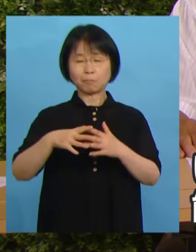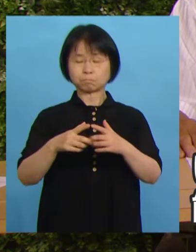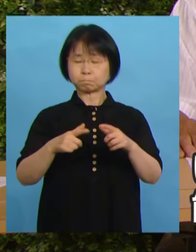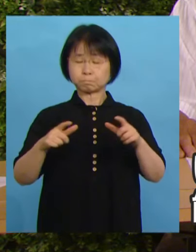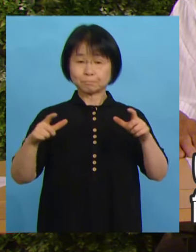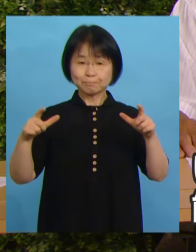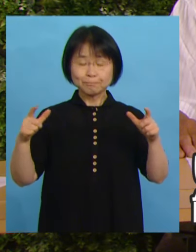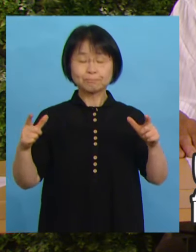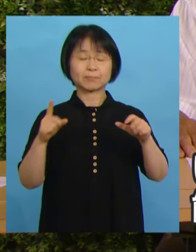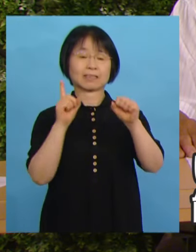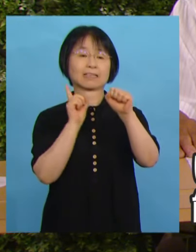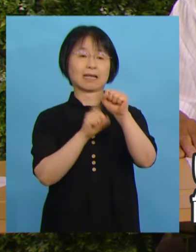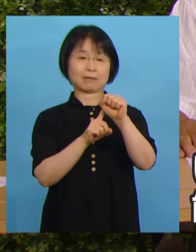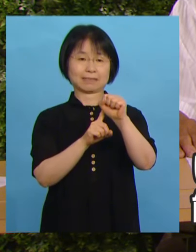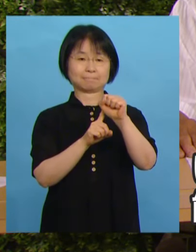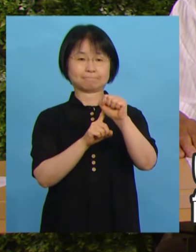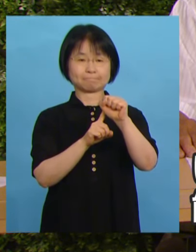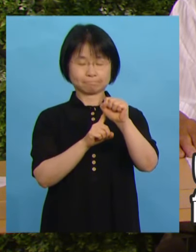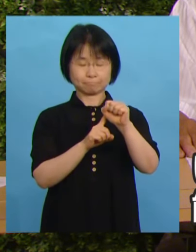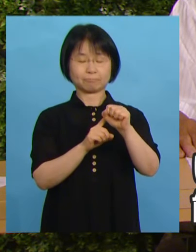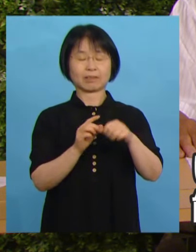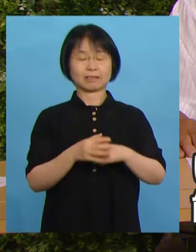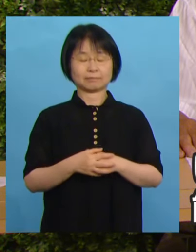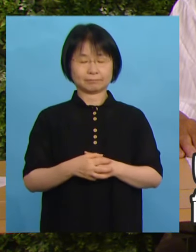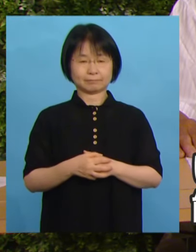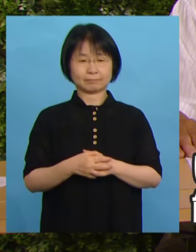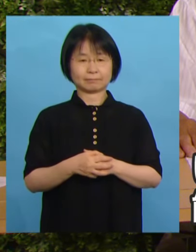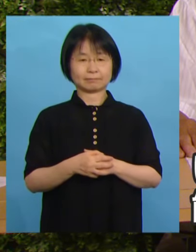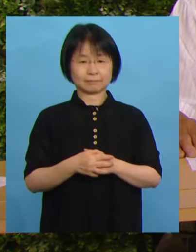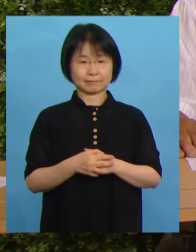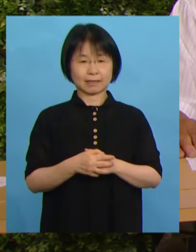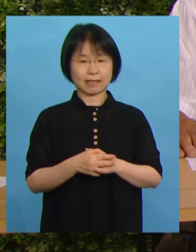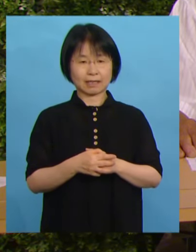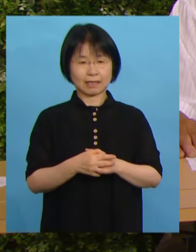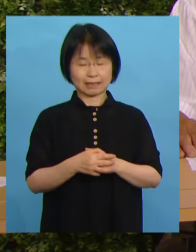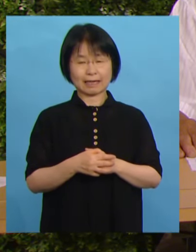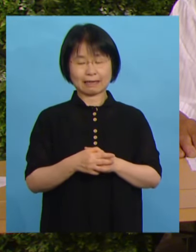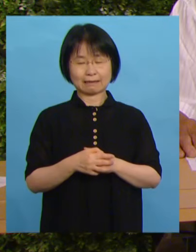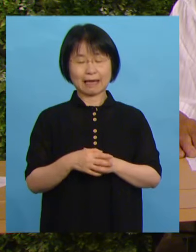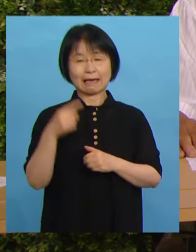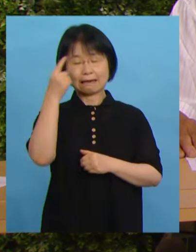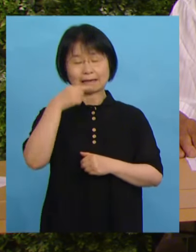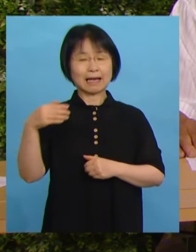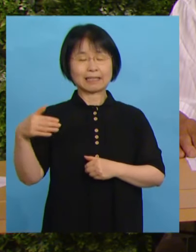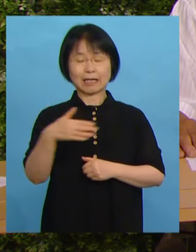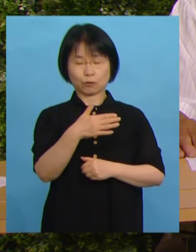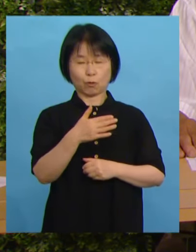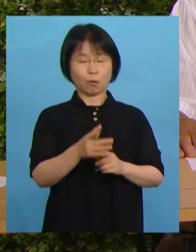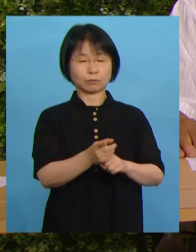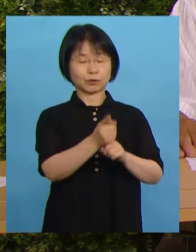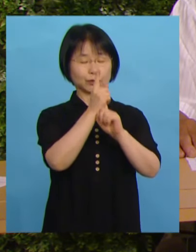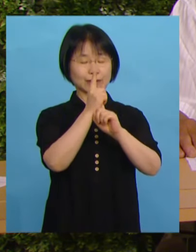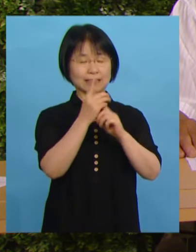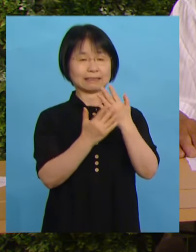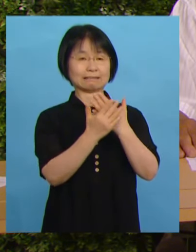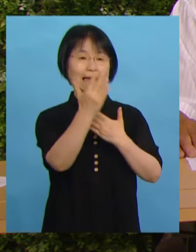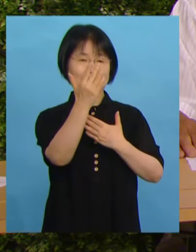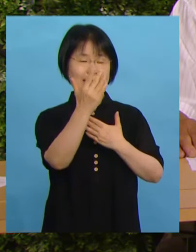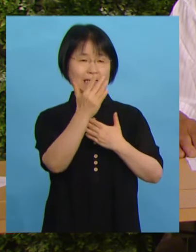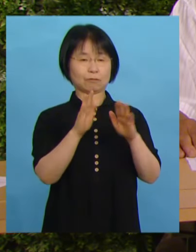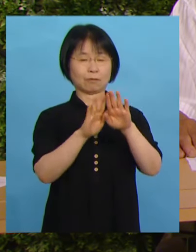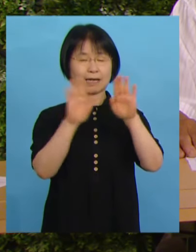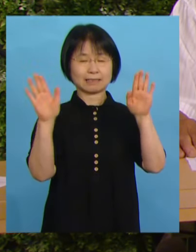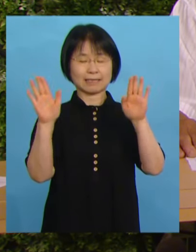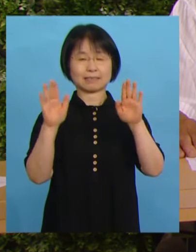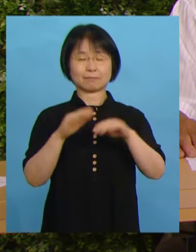内湖を取り戻すために、能登川水車とカヌーランドにおいて外来魚駆除釣り大会を開催